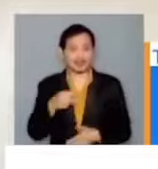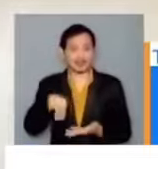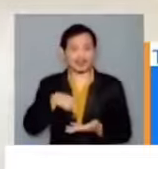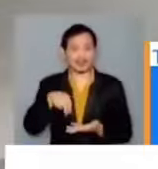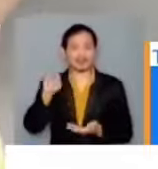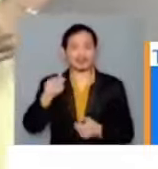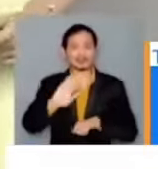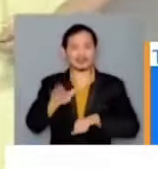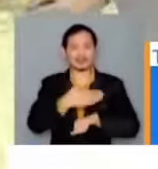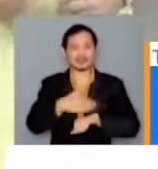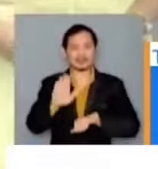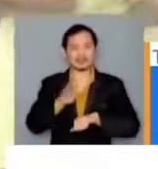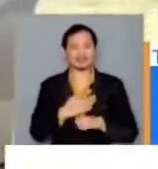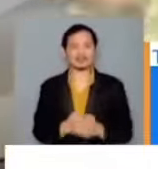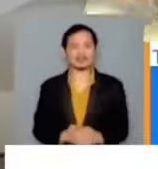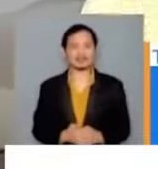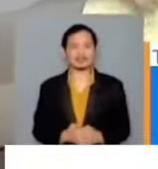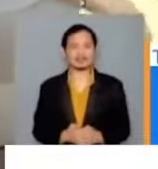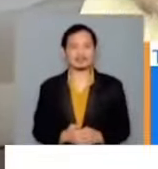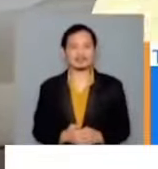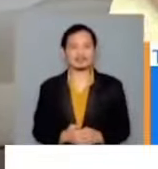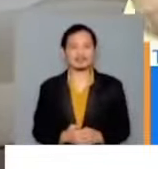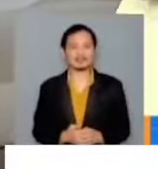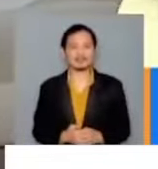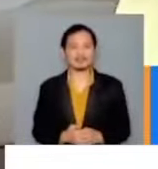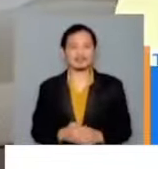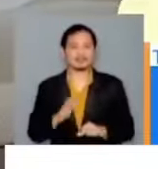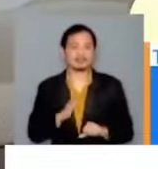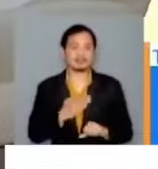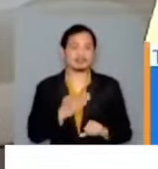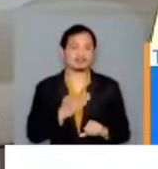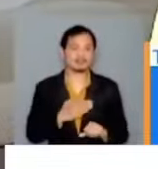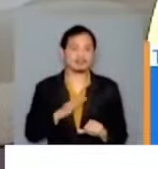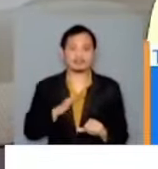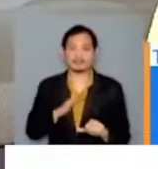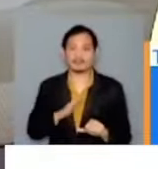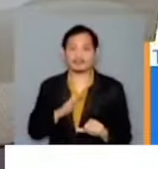Music, please. Ay, favorite lang sa atin.